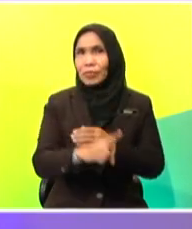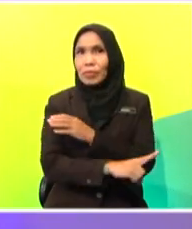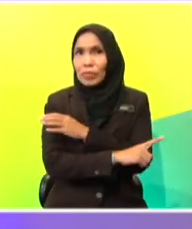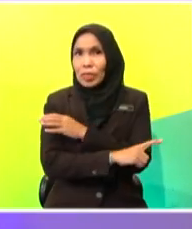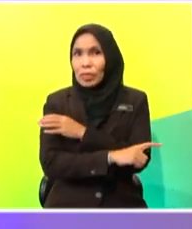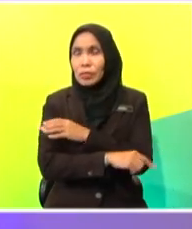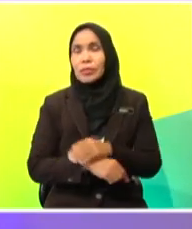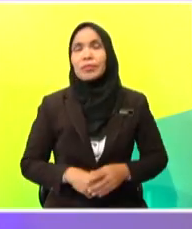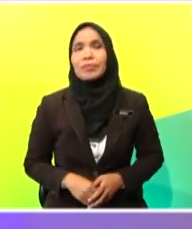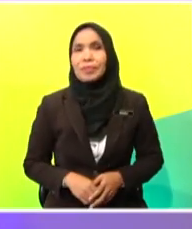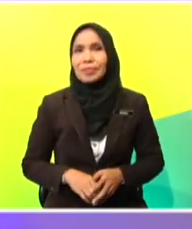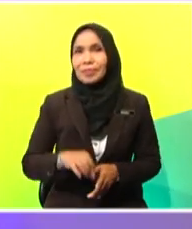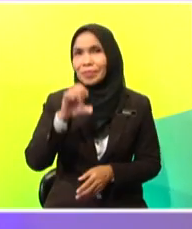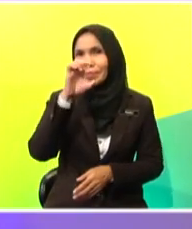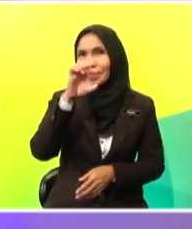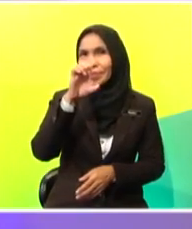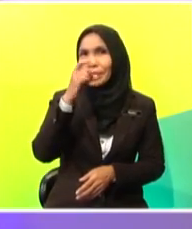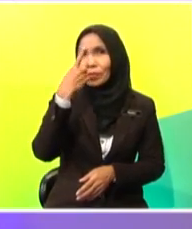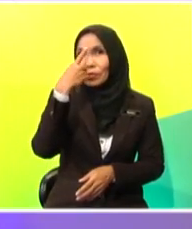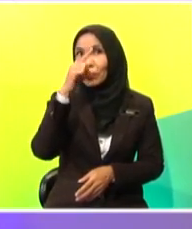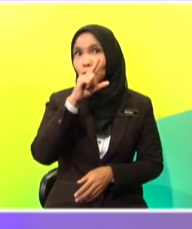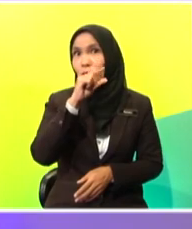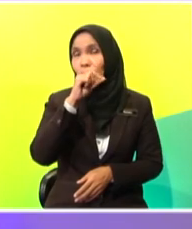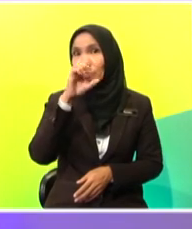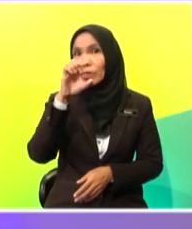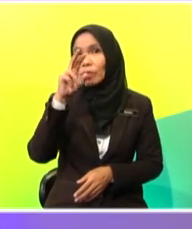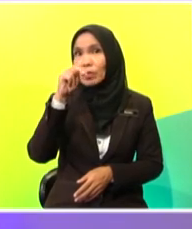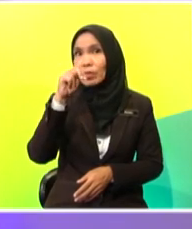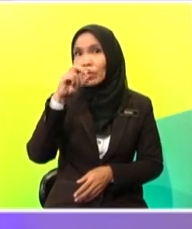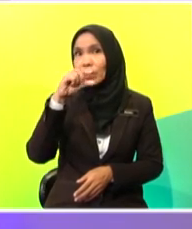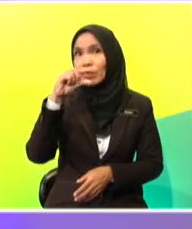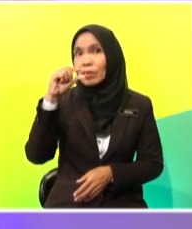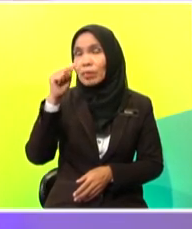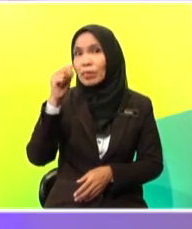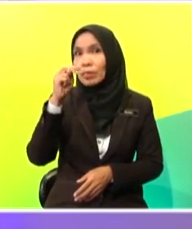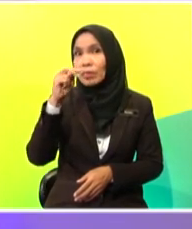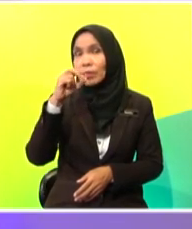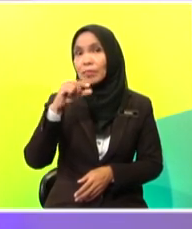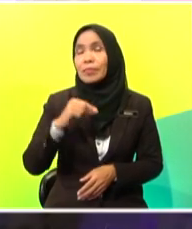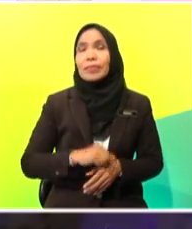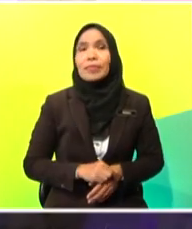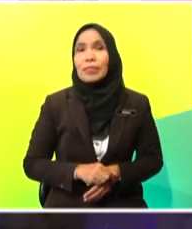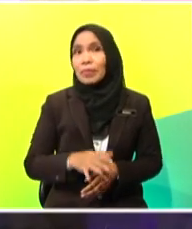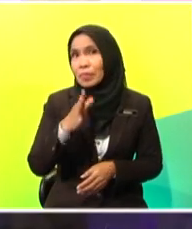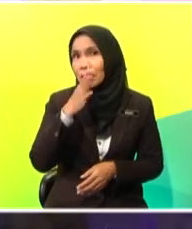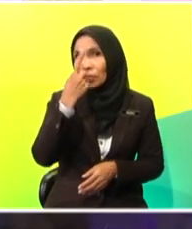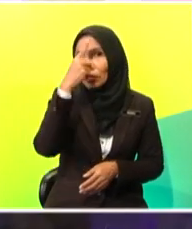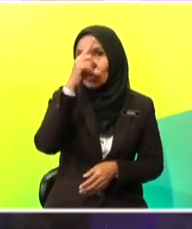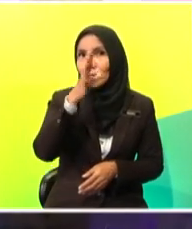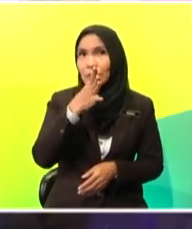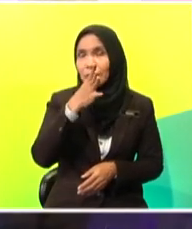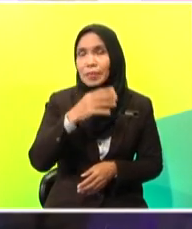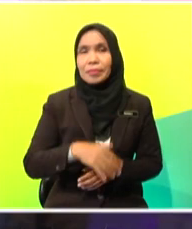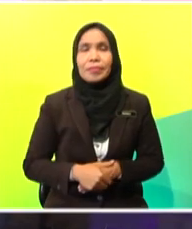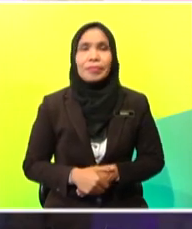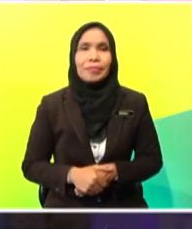ekor ini untuk enggak enggak ngento4 betul Emak